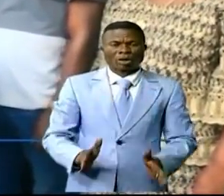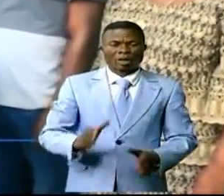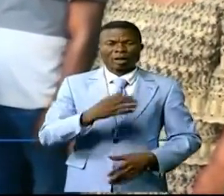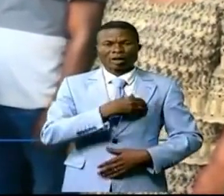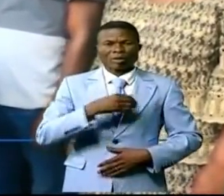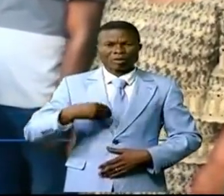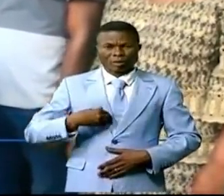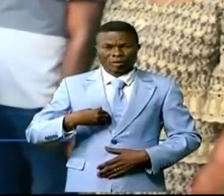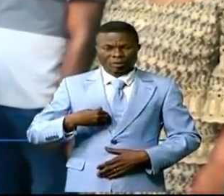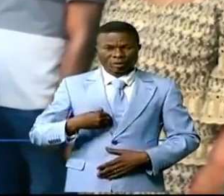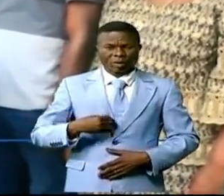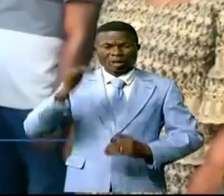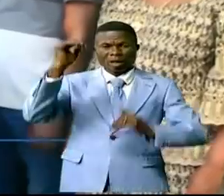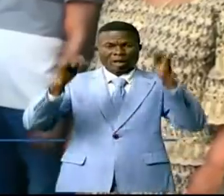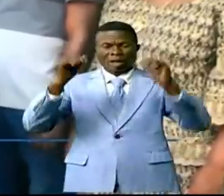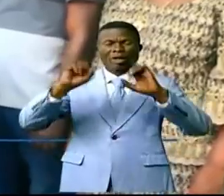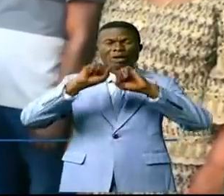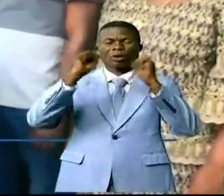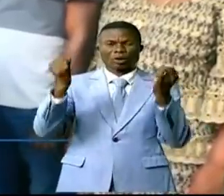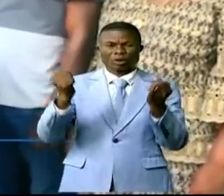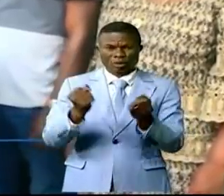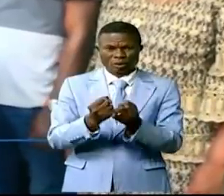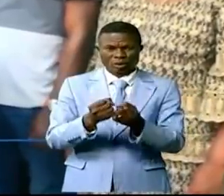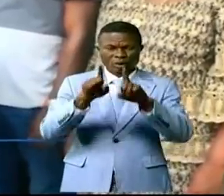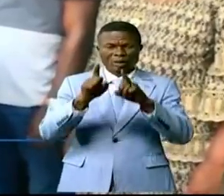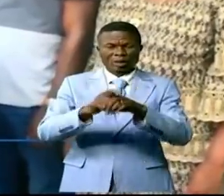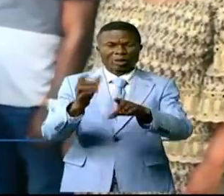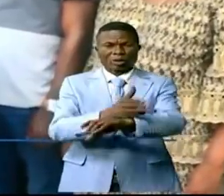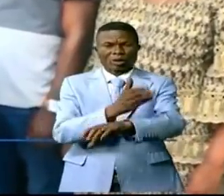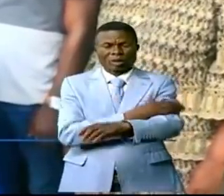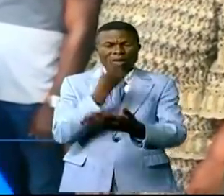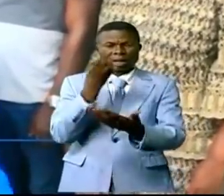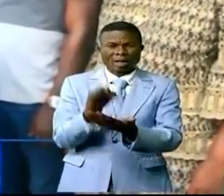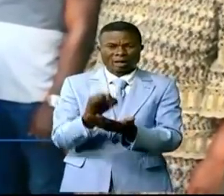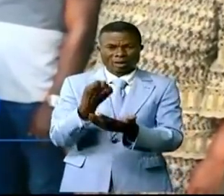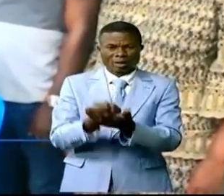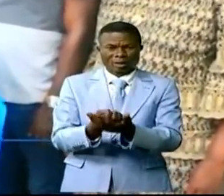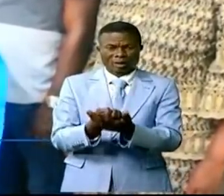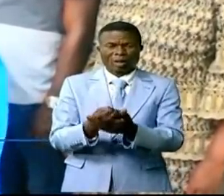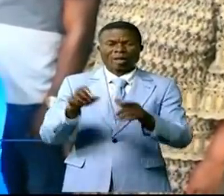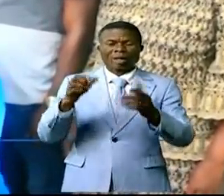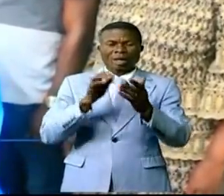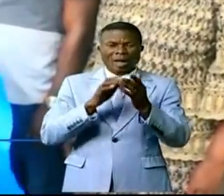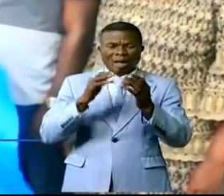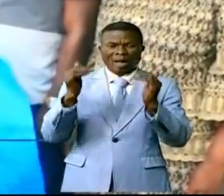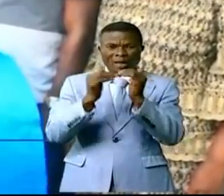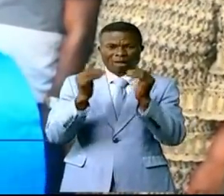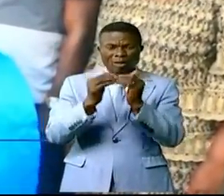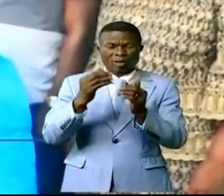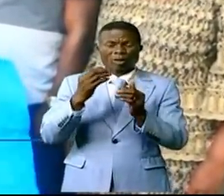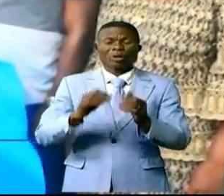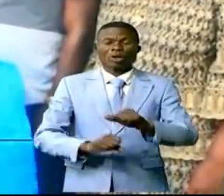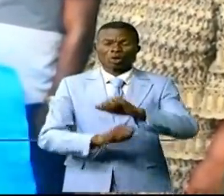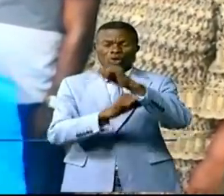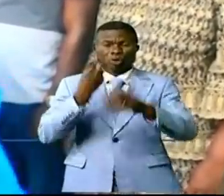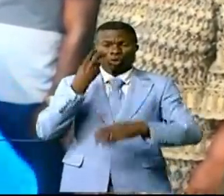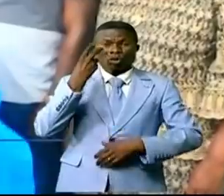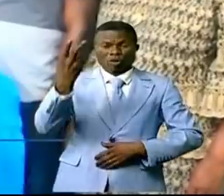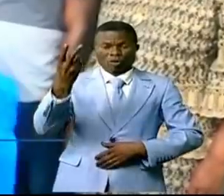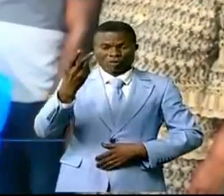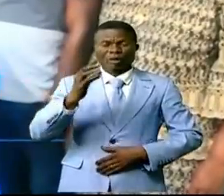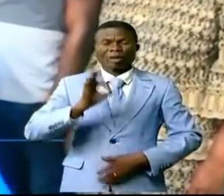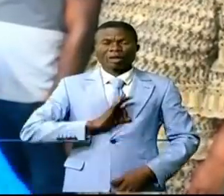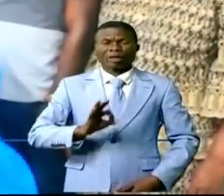porteur de l'équilibre social et de la croissance économique, se conformant aussi à la vision de son Excellence M.